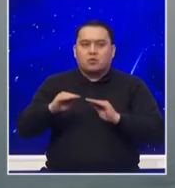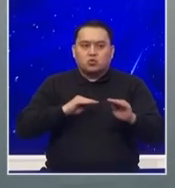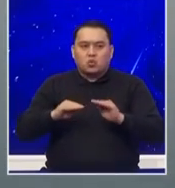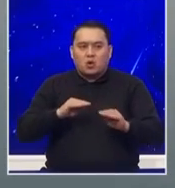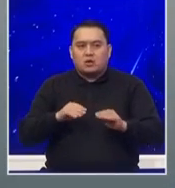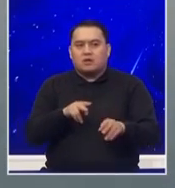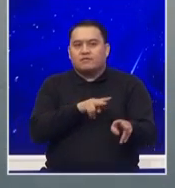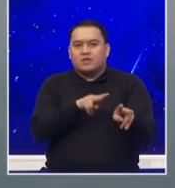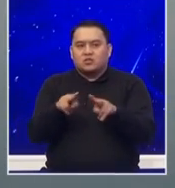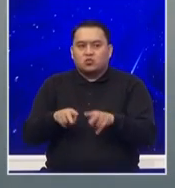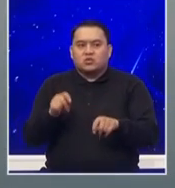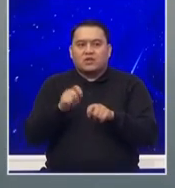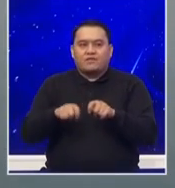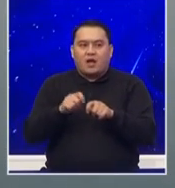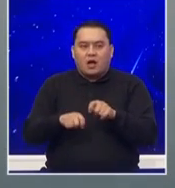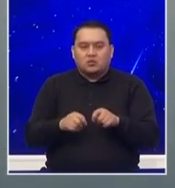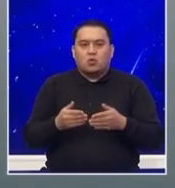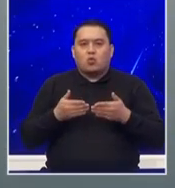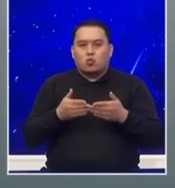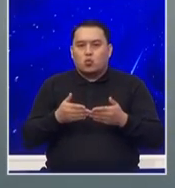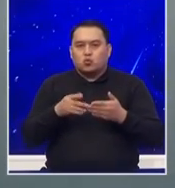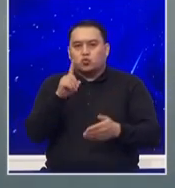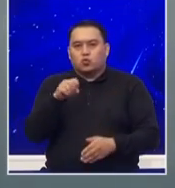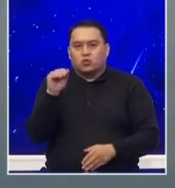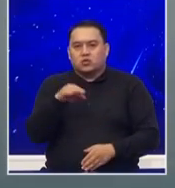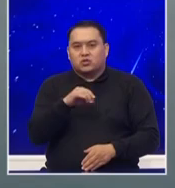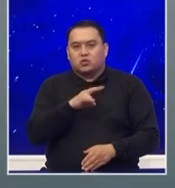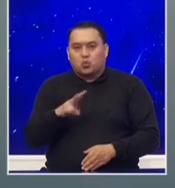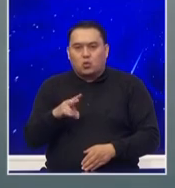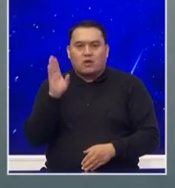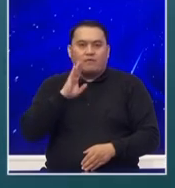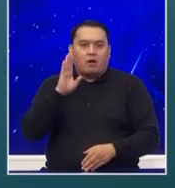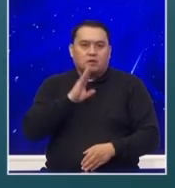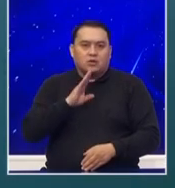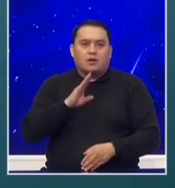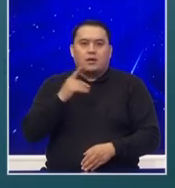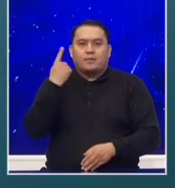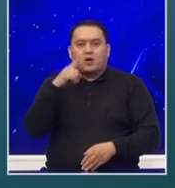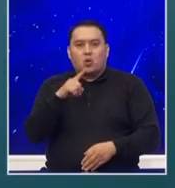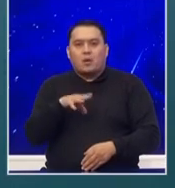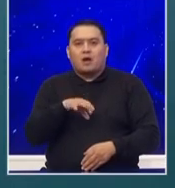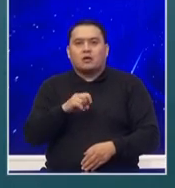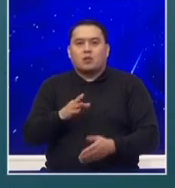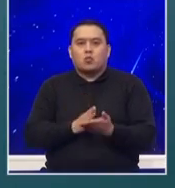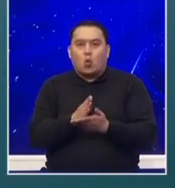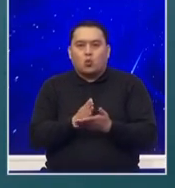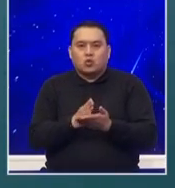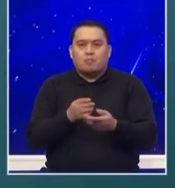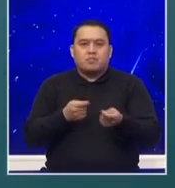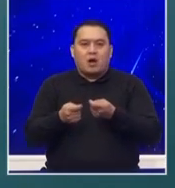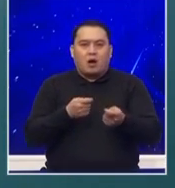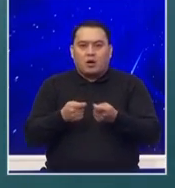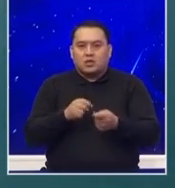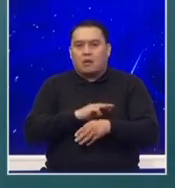системами разведки связи, а запасы судна – около 100 тысяч тонн топлива и воды. По замыслу адмиралов, «Макран» будет служить передовой базой